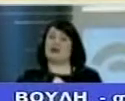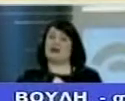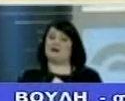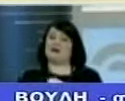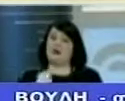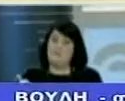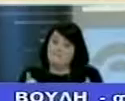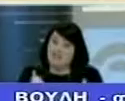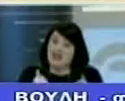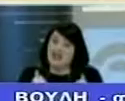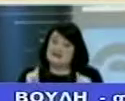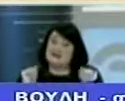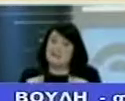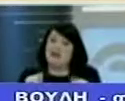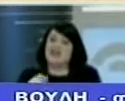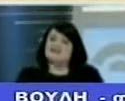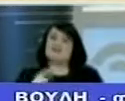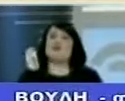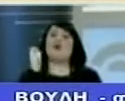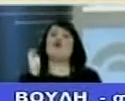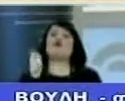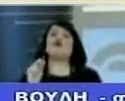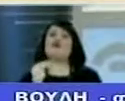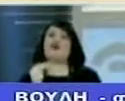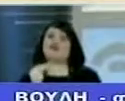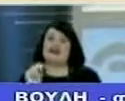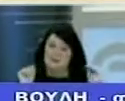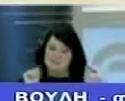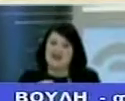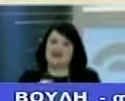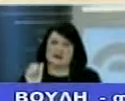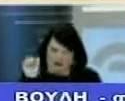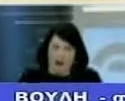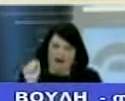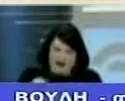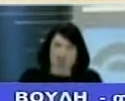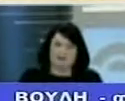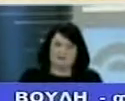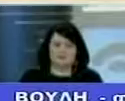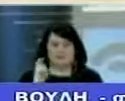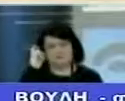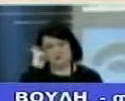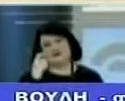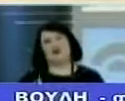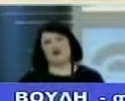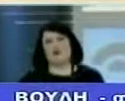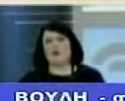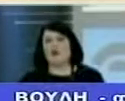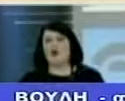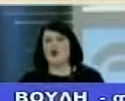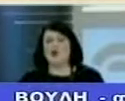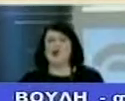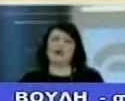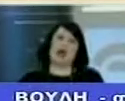Έλληνες πολιτικούς να πούν ναι σε μία συμφωνία, τότε φαντάζομαι είναι λογικό να υποθέσουμε ότι